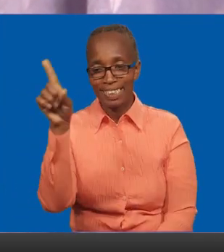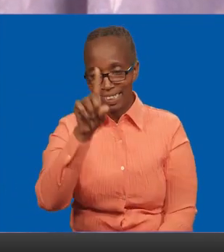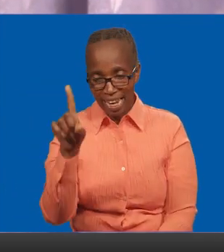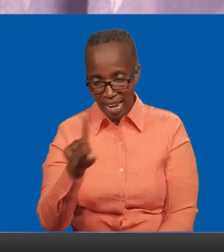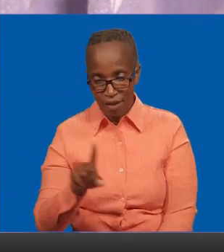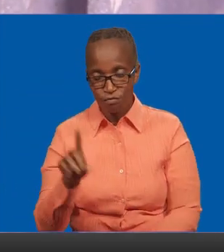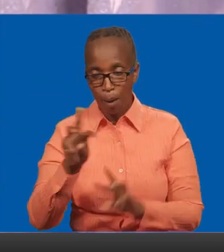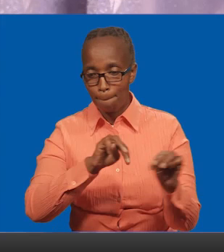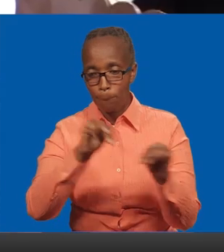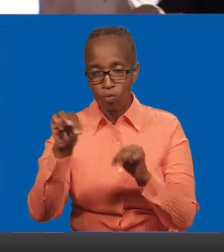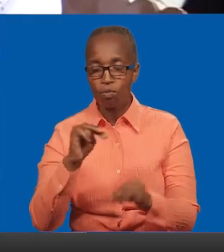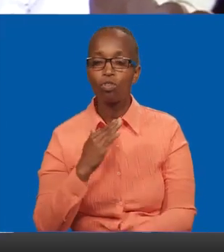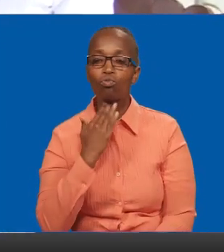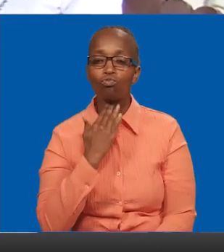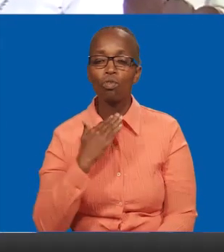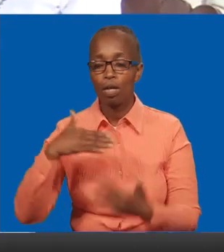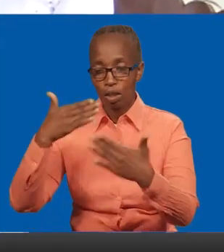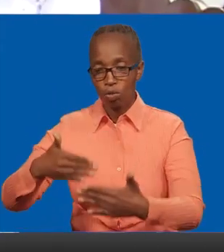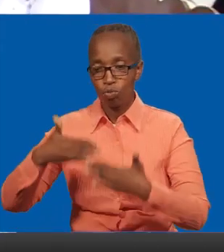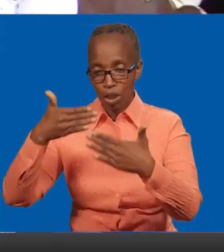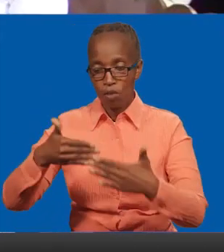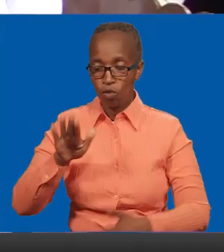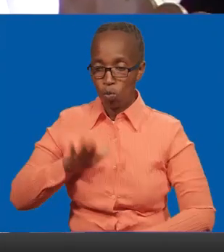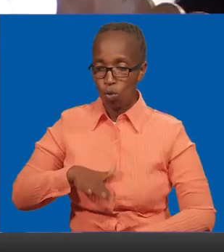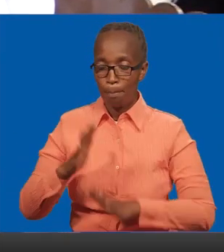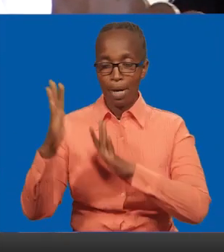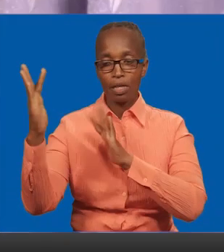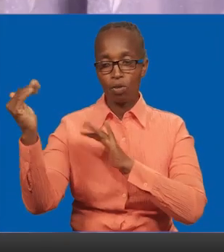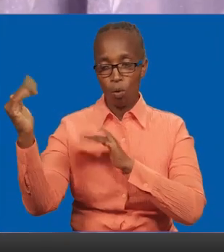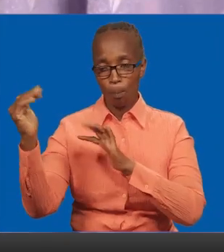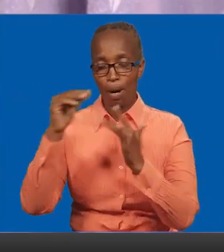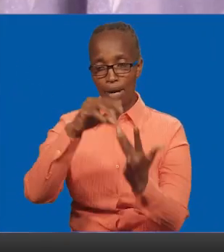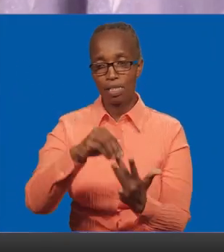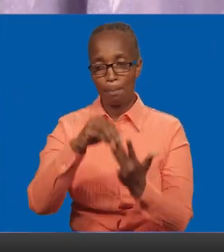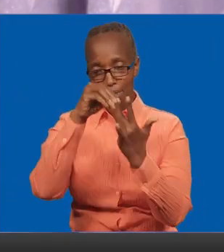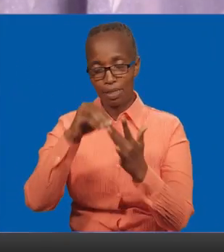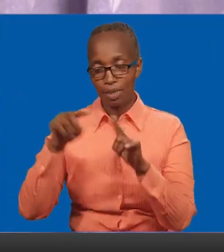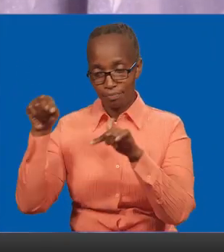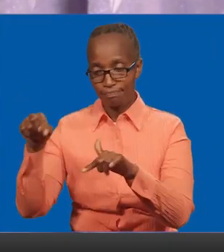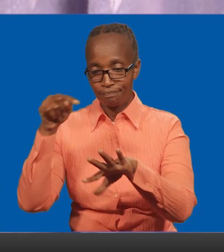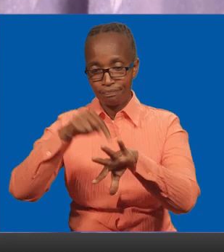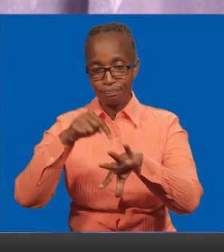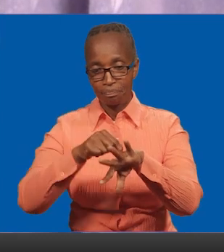Tumaini, Lisiloyumbayumba. We want to give women hope,